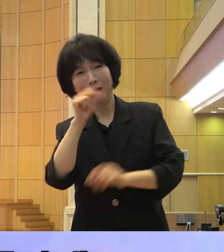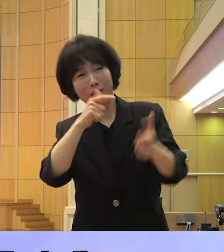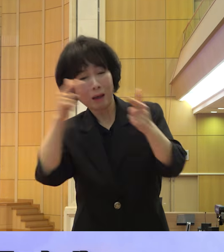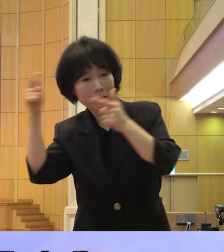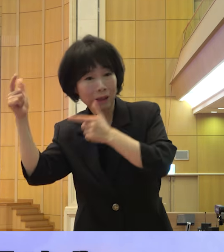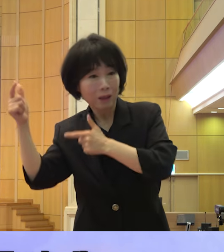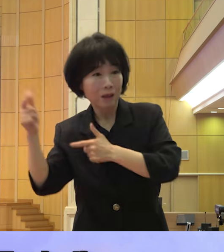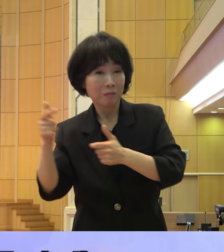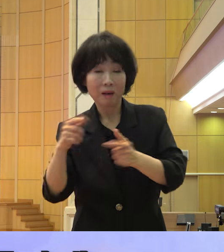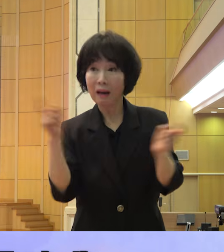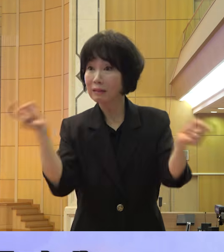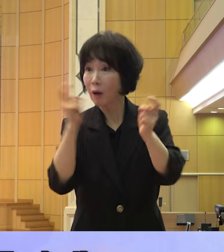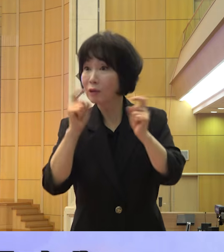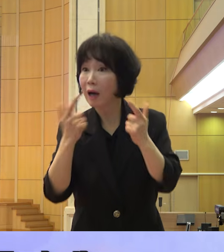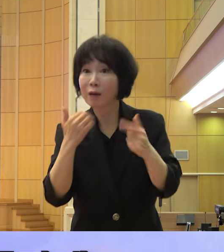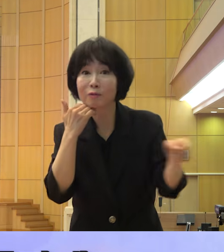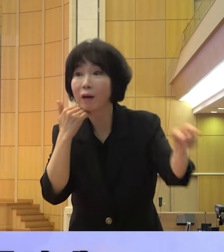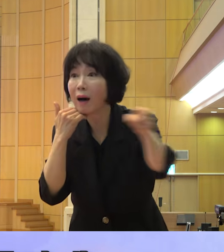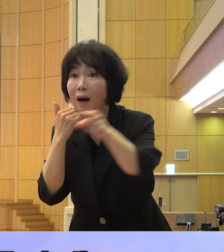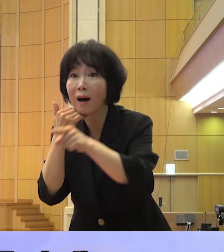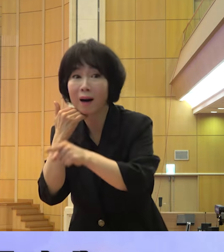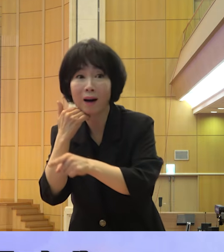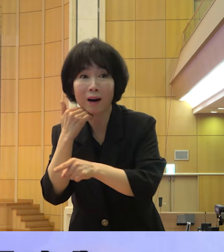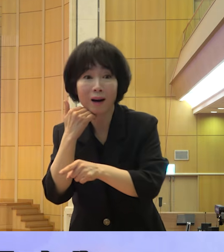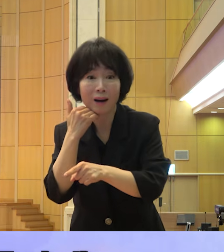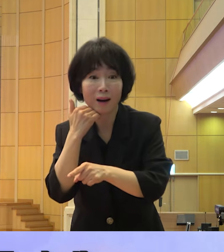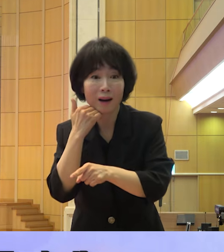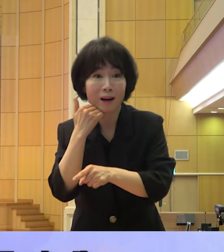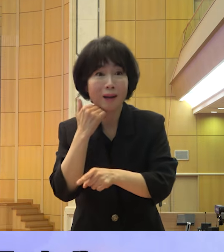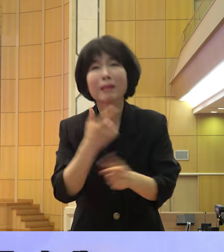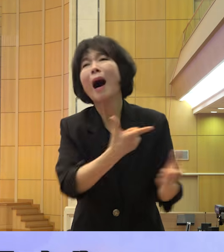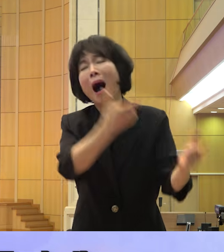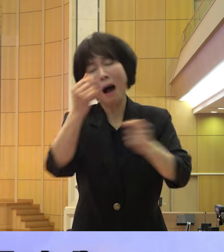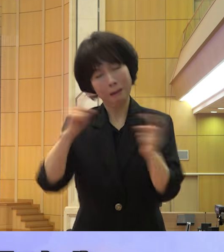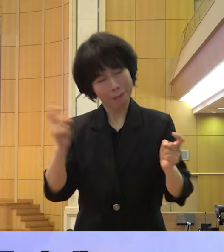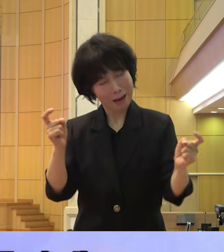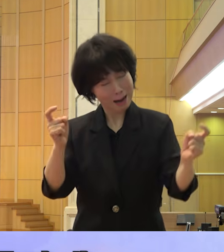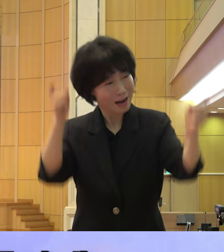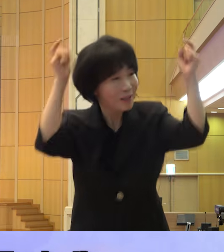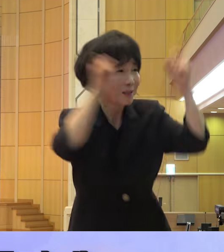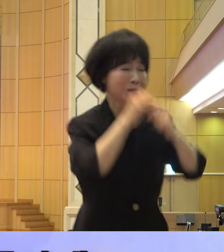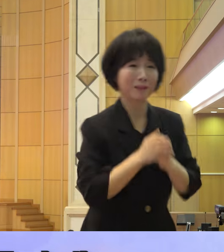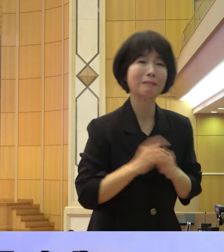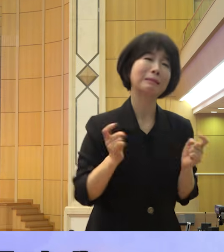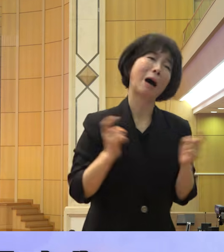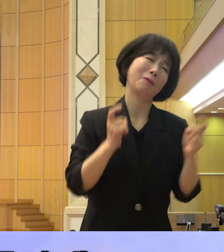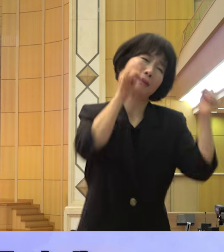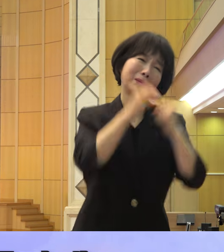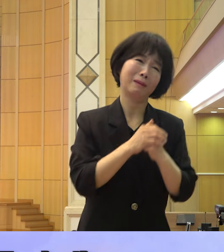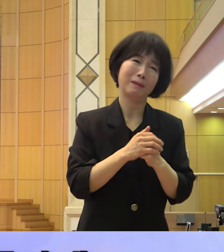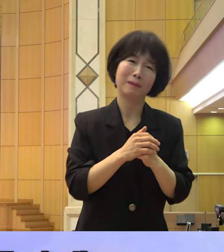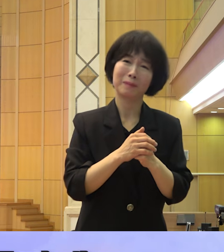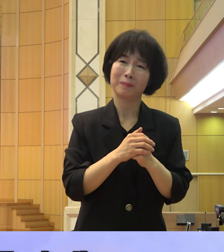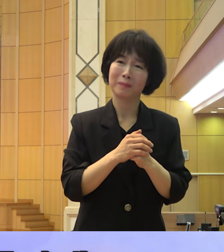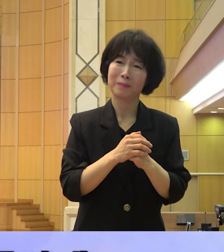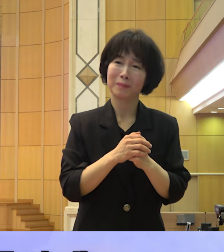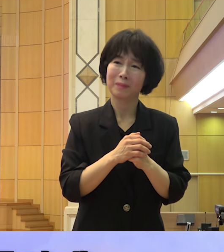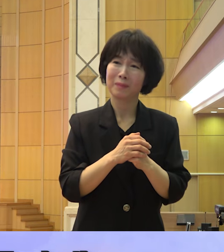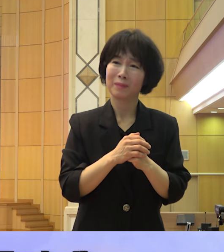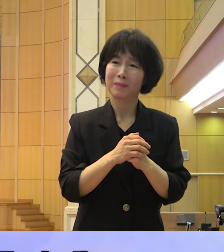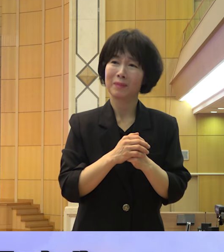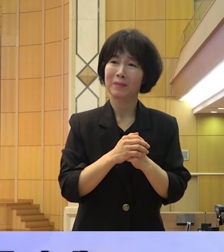말이라든지 아니면 뭐 다투고 싸우는 건 절대 없을 것 같지만요, 세상에요 가장